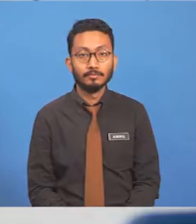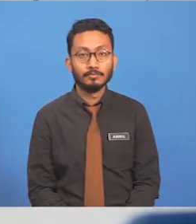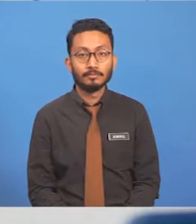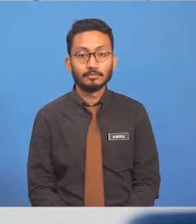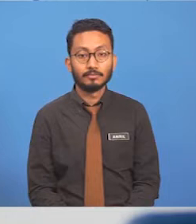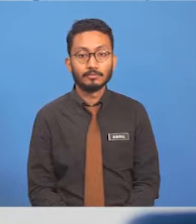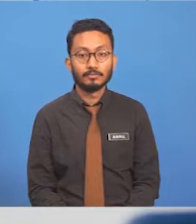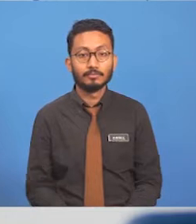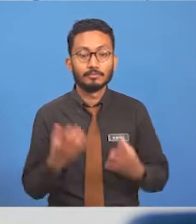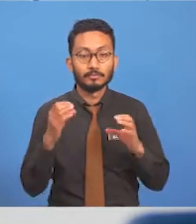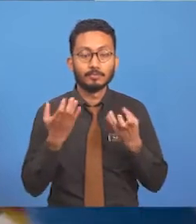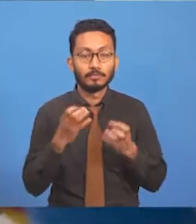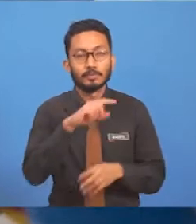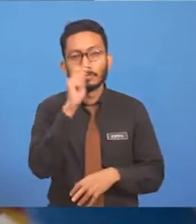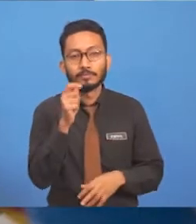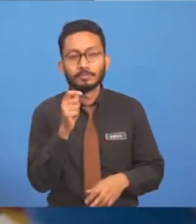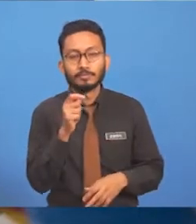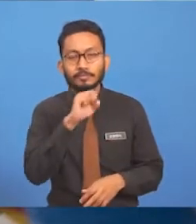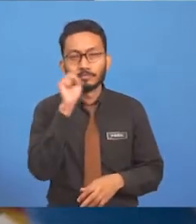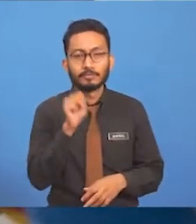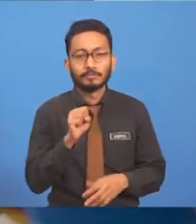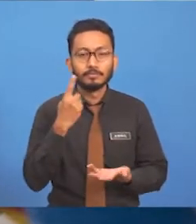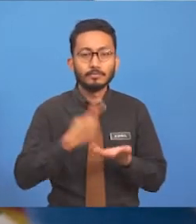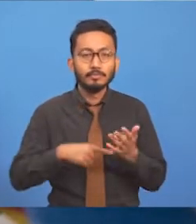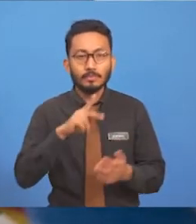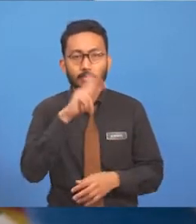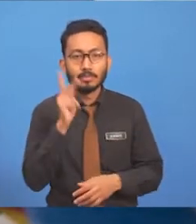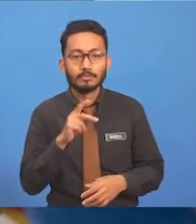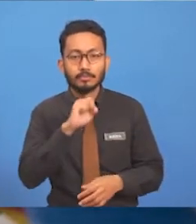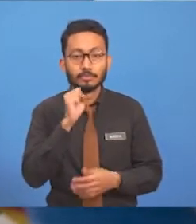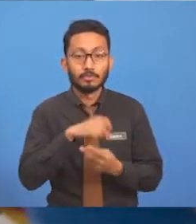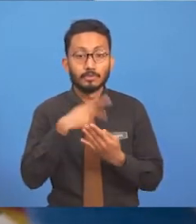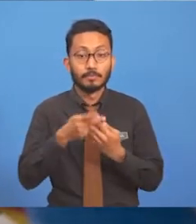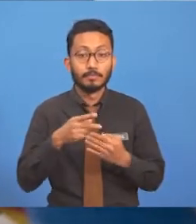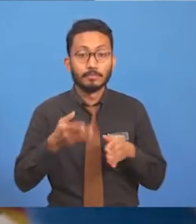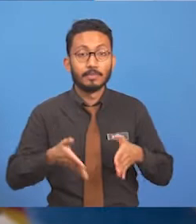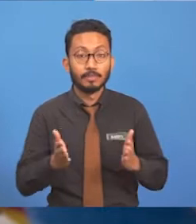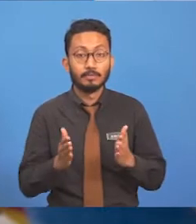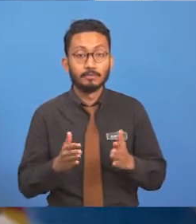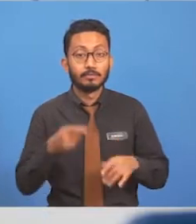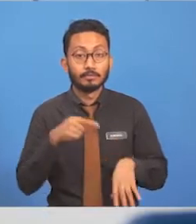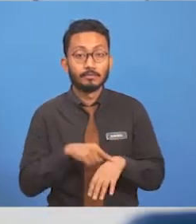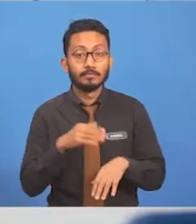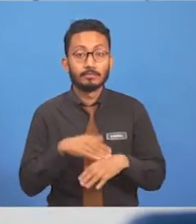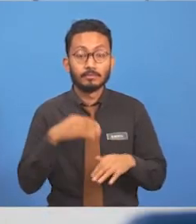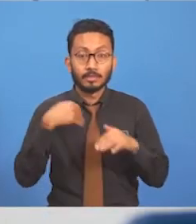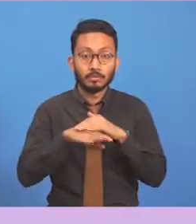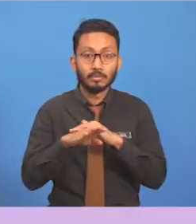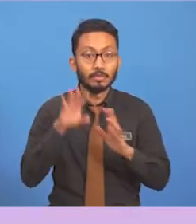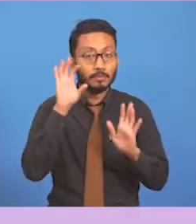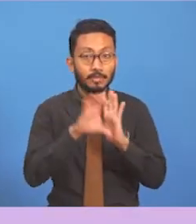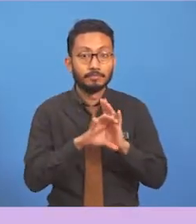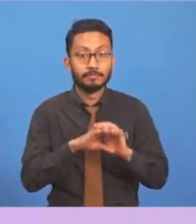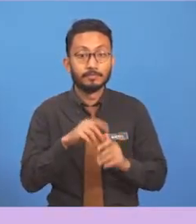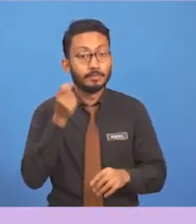kegunaannya beberapa shalat Apakah program yang dijalankan dalam ke-22 gempa tadi betul MUI